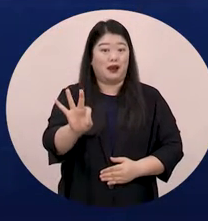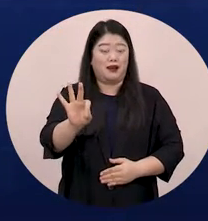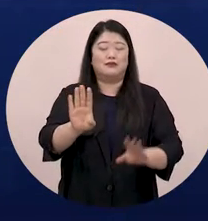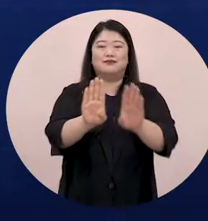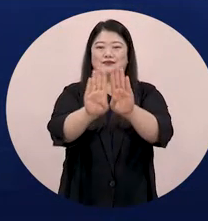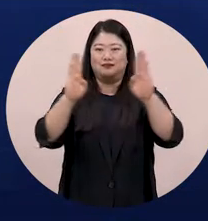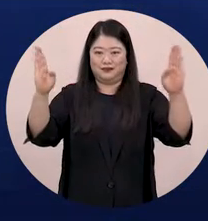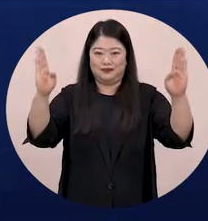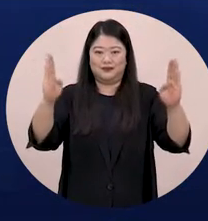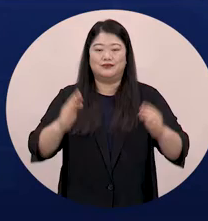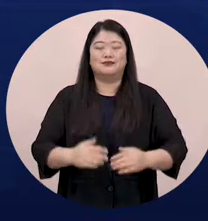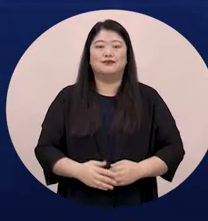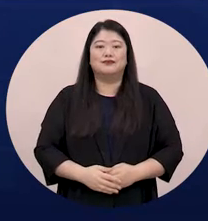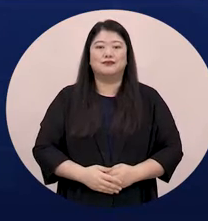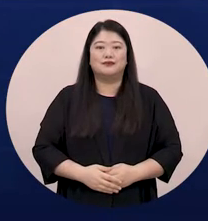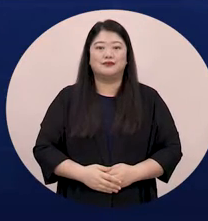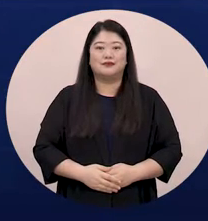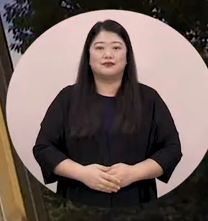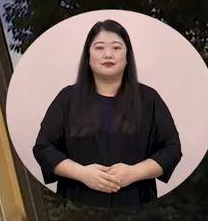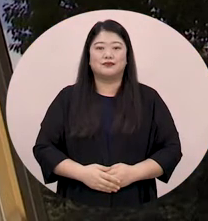청다방이 문을 열었습니다.